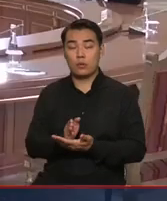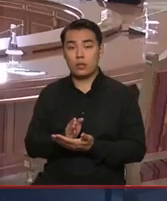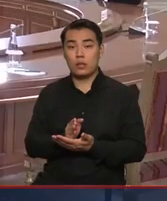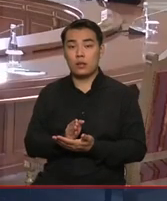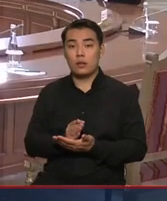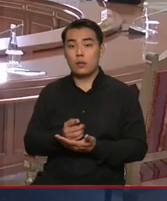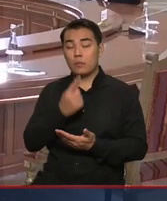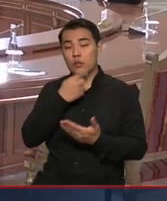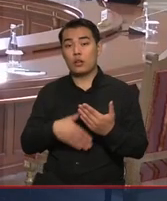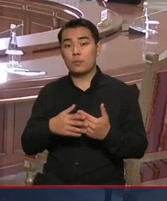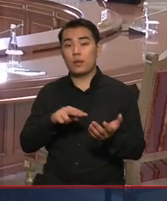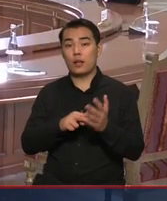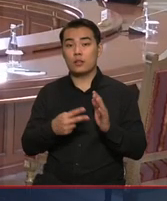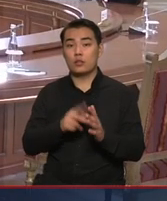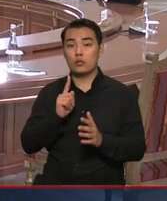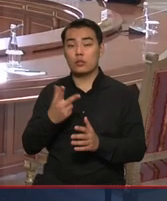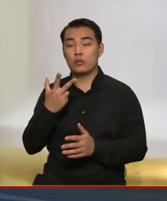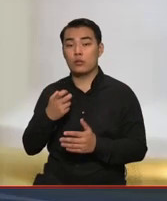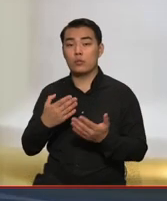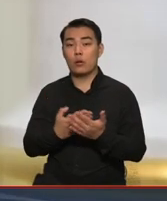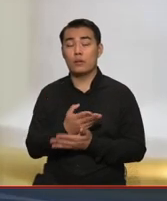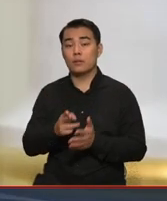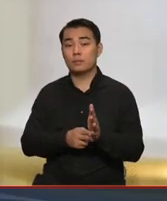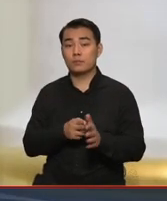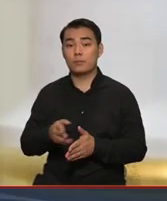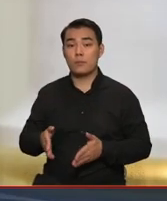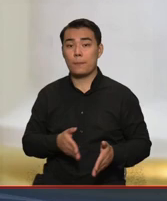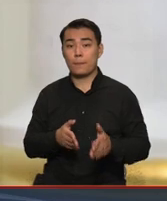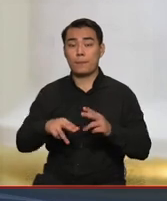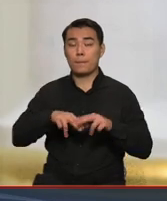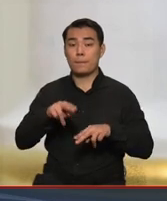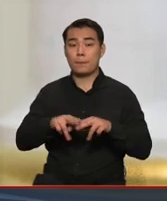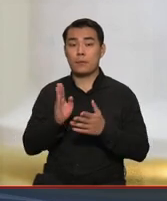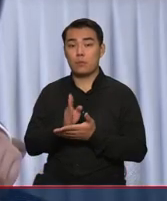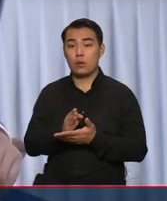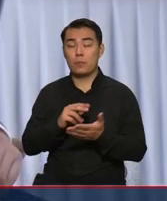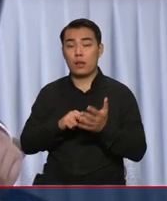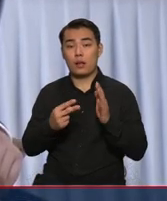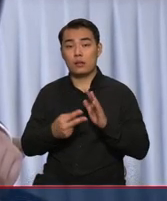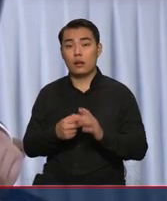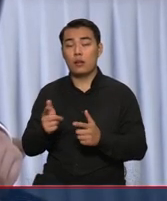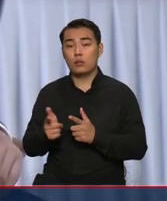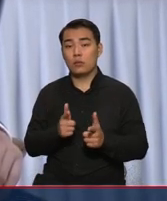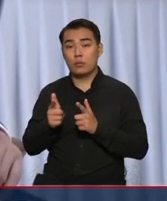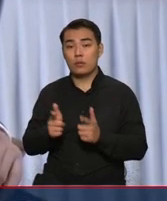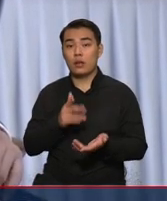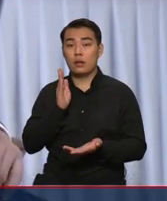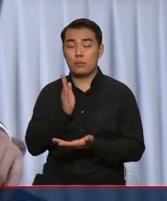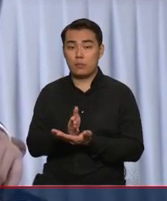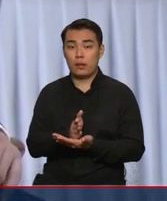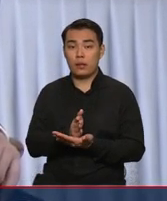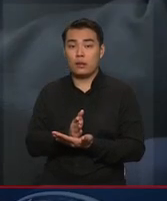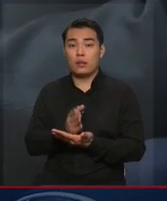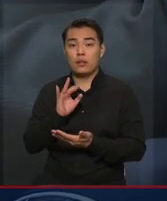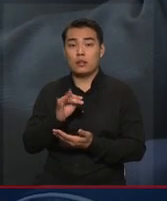строительство 1300 километров новых железнодорожных путей. Таяу жылдары 1300 шақырымдық жаңа темір жол желісінің Бақты